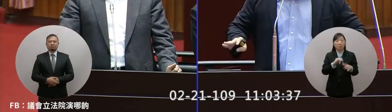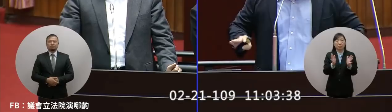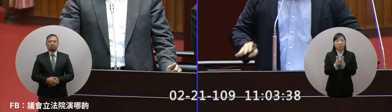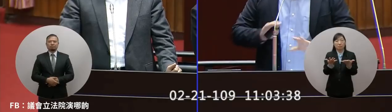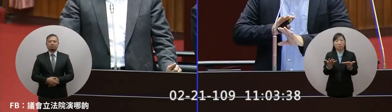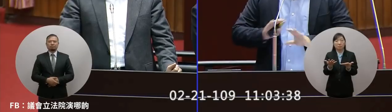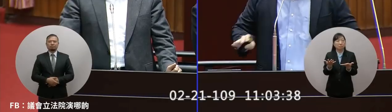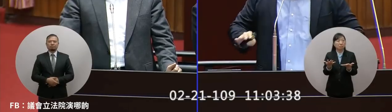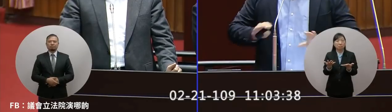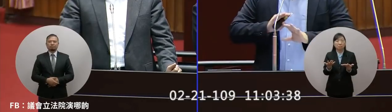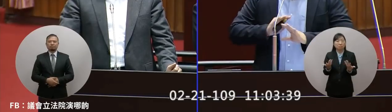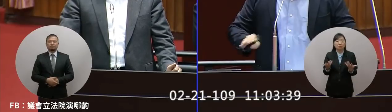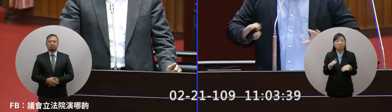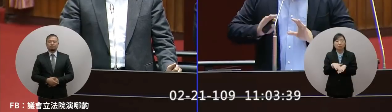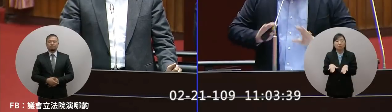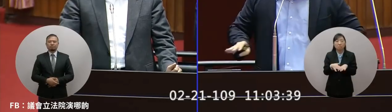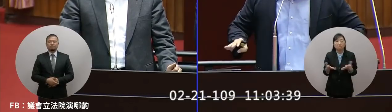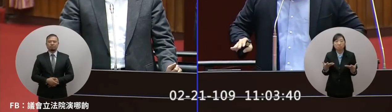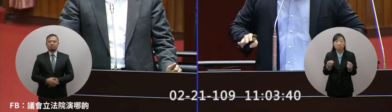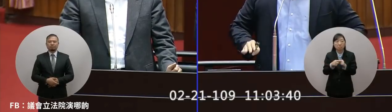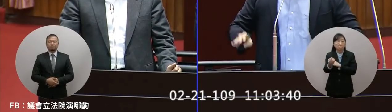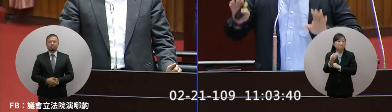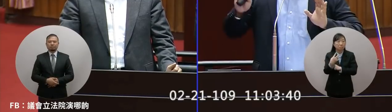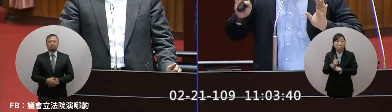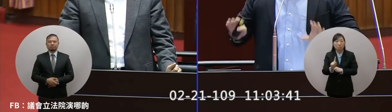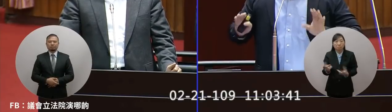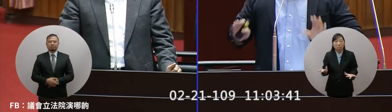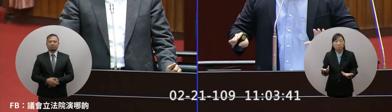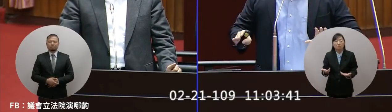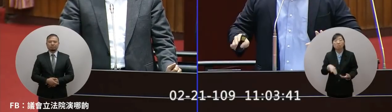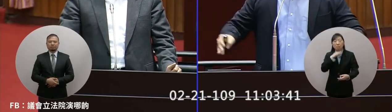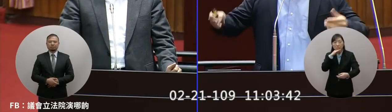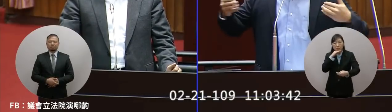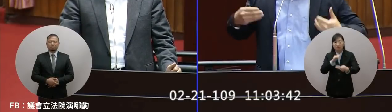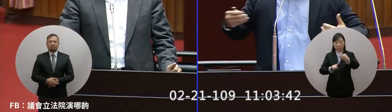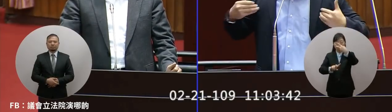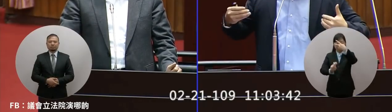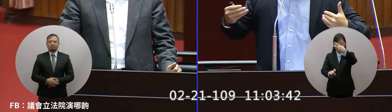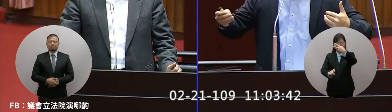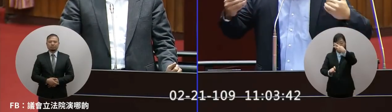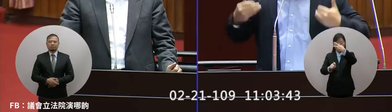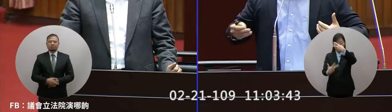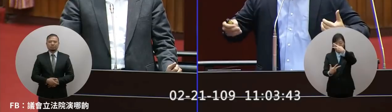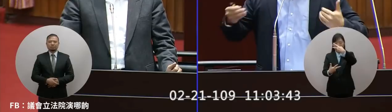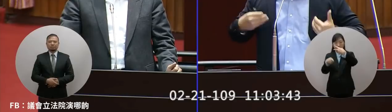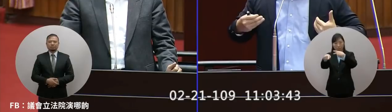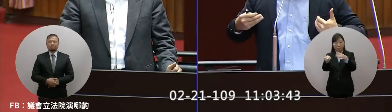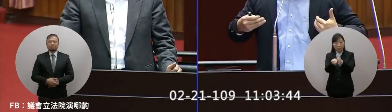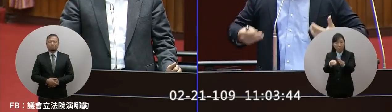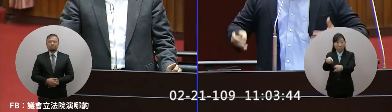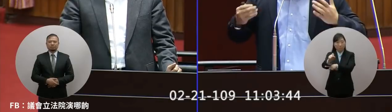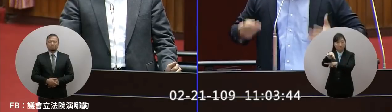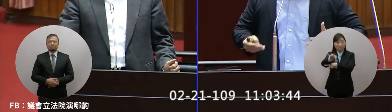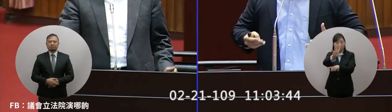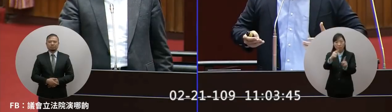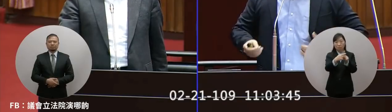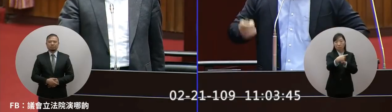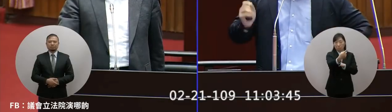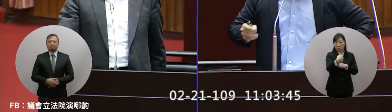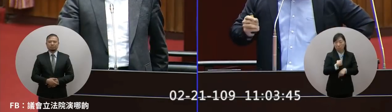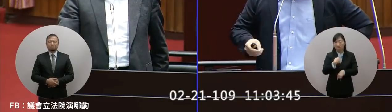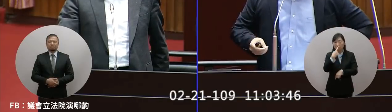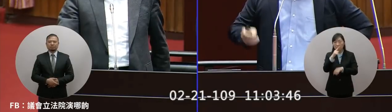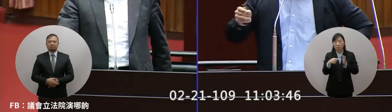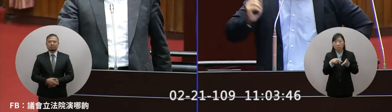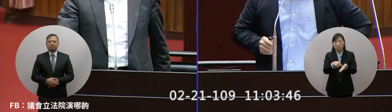任何动静，他们没有接受到任何的讯息。到17号的时候，事实上我们办公室都接到这个陈情了，哈，17号的时